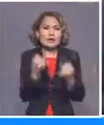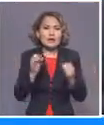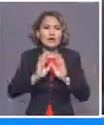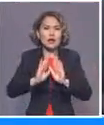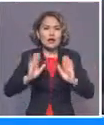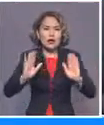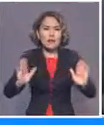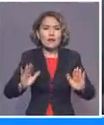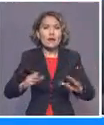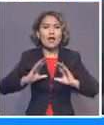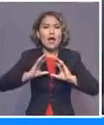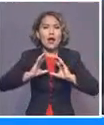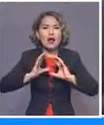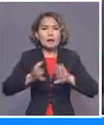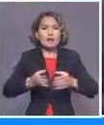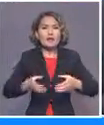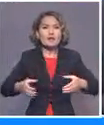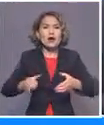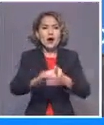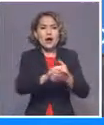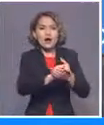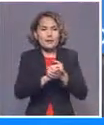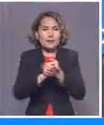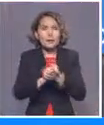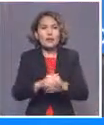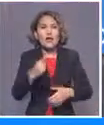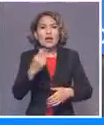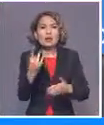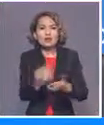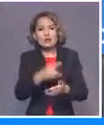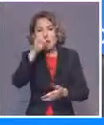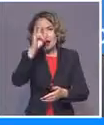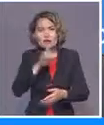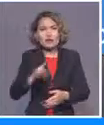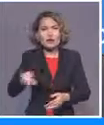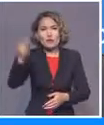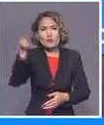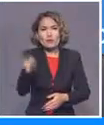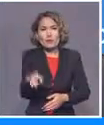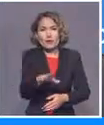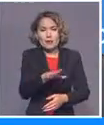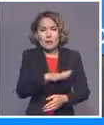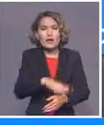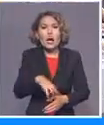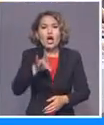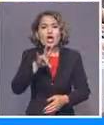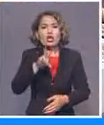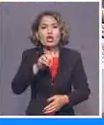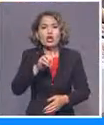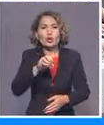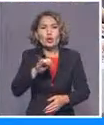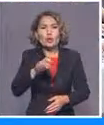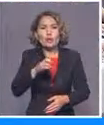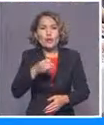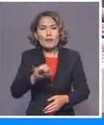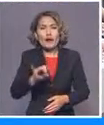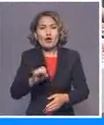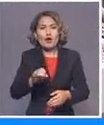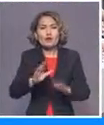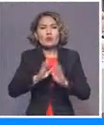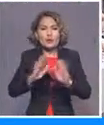Басты ерекшелігі көрме әлемдік қауымдастықта ең бірінші рет Қазақстанда өткізіледі. Бағыттаушы тараптың, яғни Нью Бай фирмасының есебінен